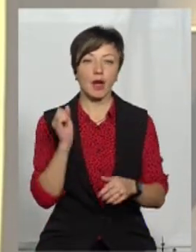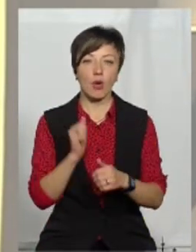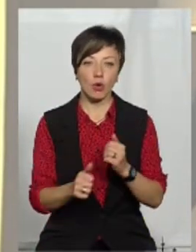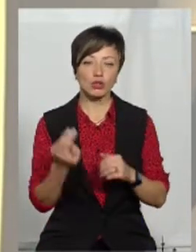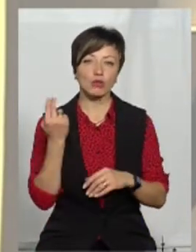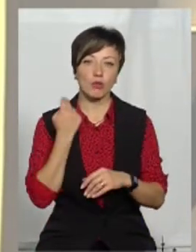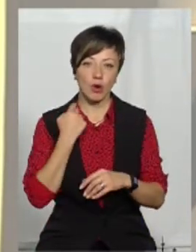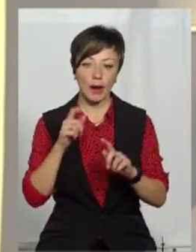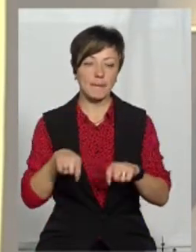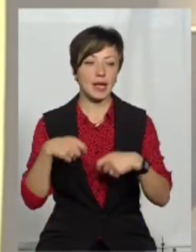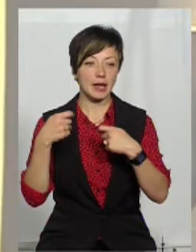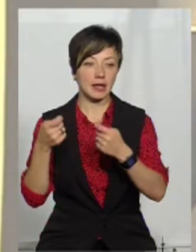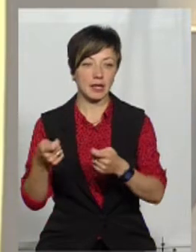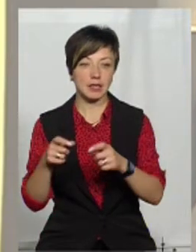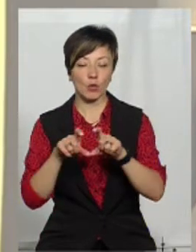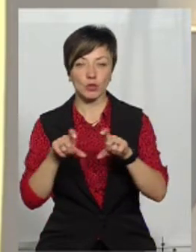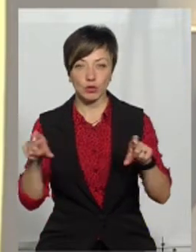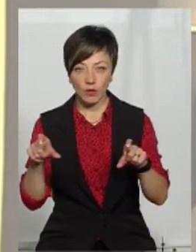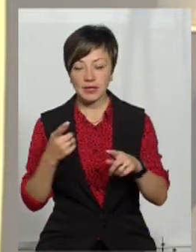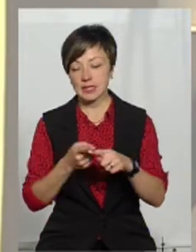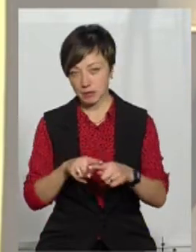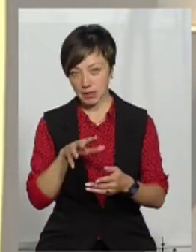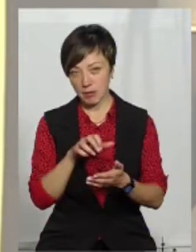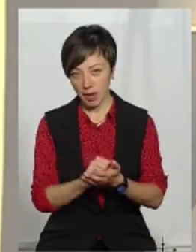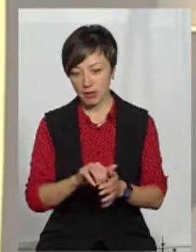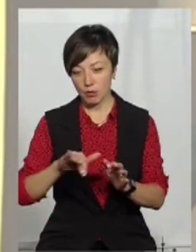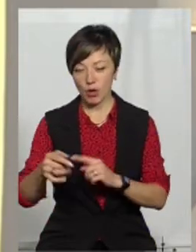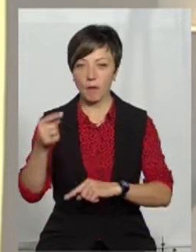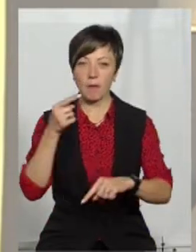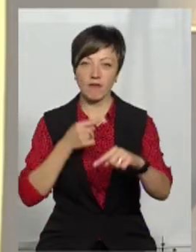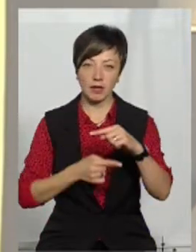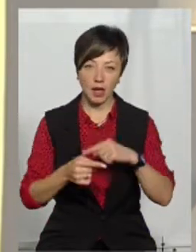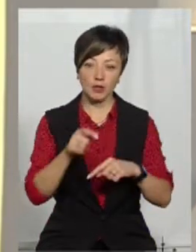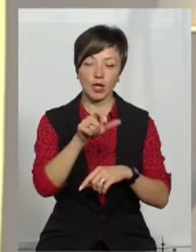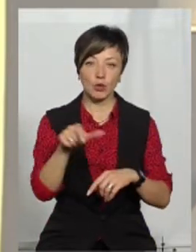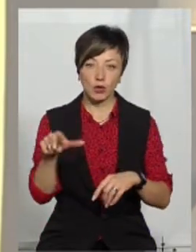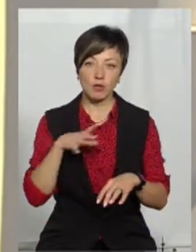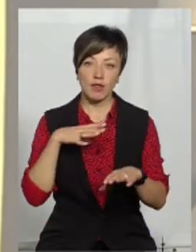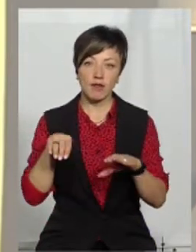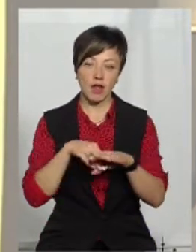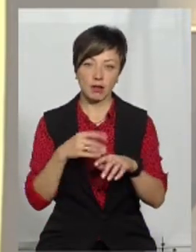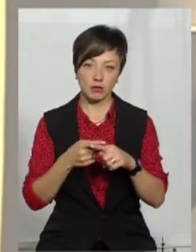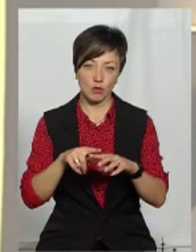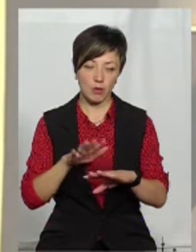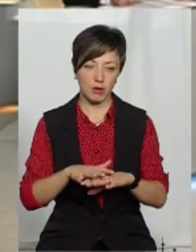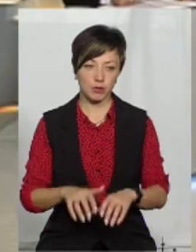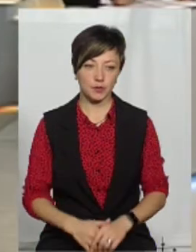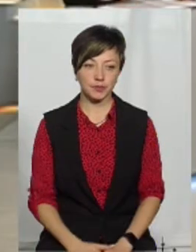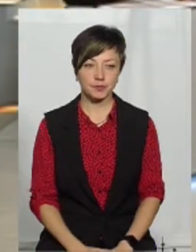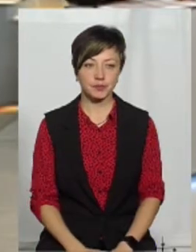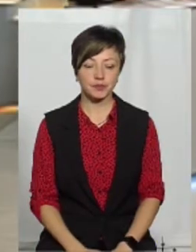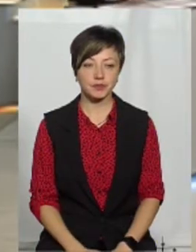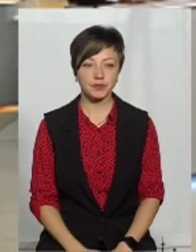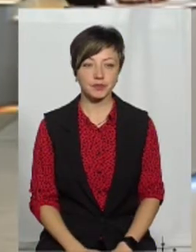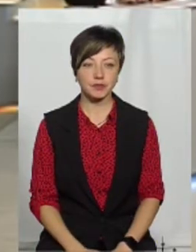Кожен борг передається тій установі, яка зараз цим займається, і потім повертаються тим людям, які були вкладниками цього банку. Дякую за